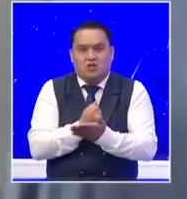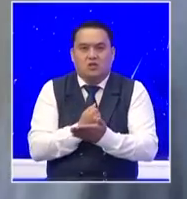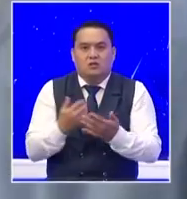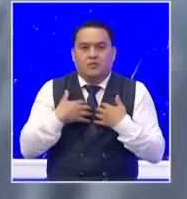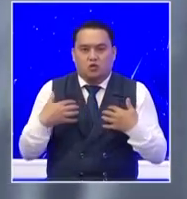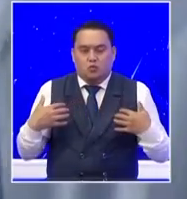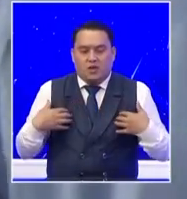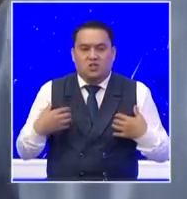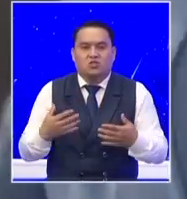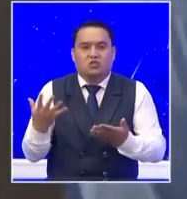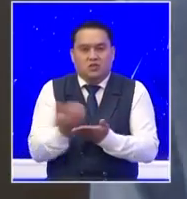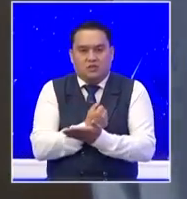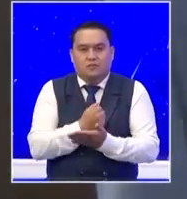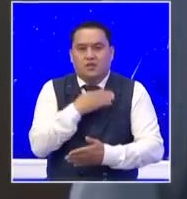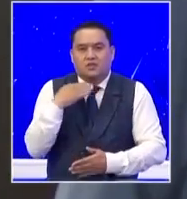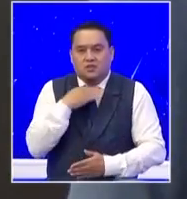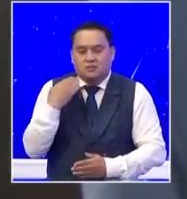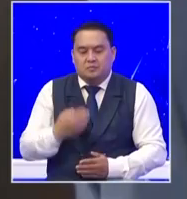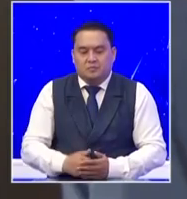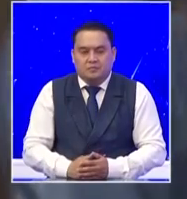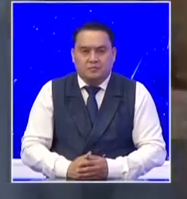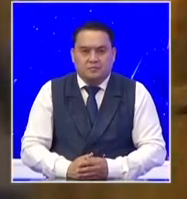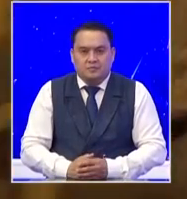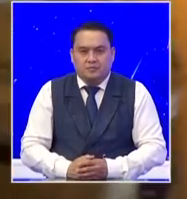улики их преступной деятельности.